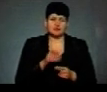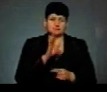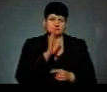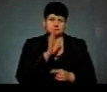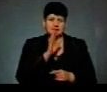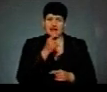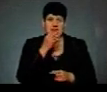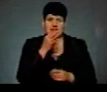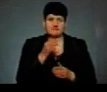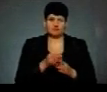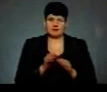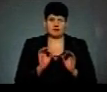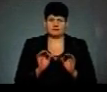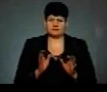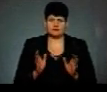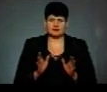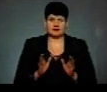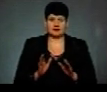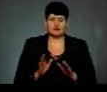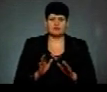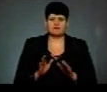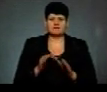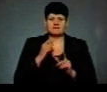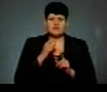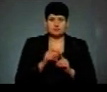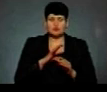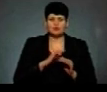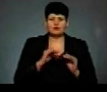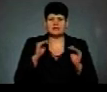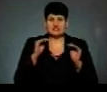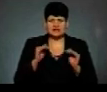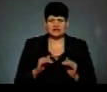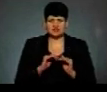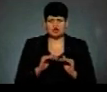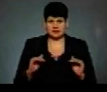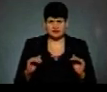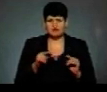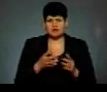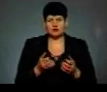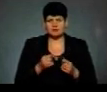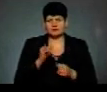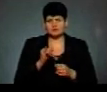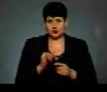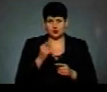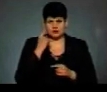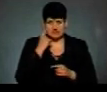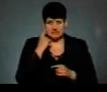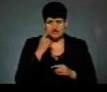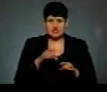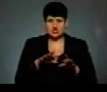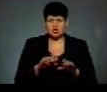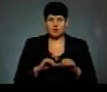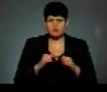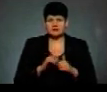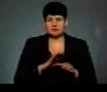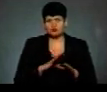не відповідала належним чином, тобто відповідь буде нижче рівня, мінімального рівня, відповідно вона отримала негативну оцінку, причому рішення комісії було